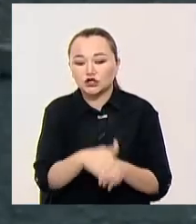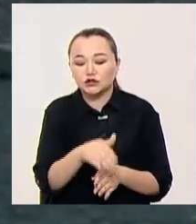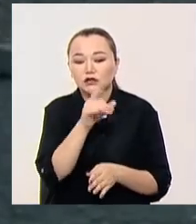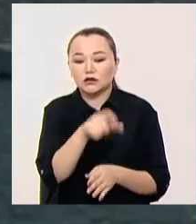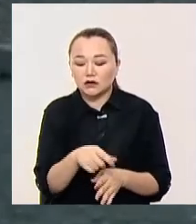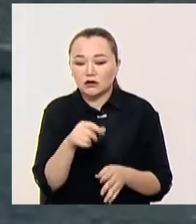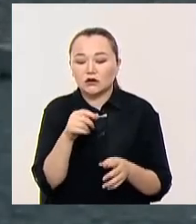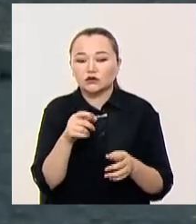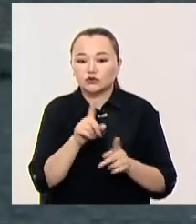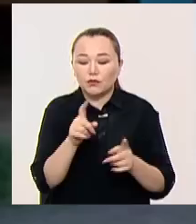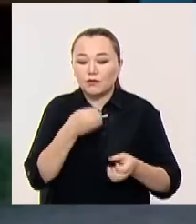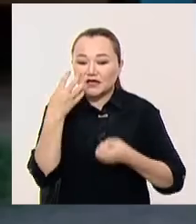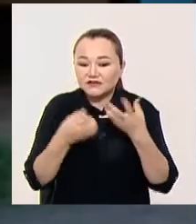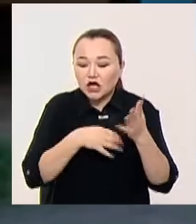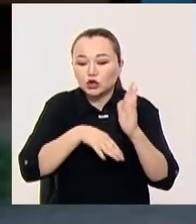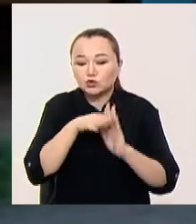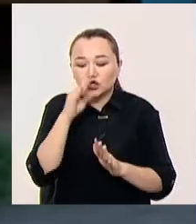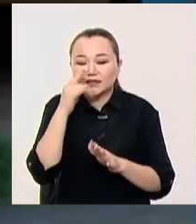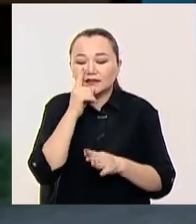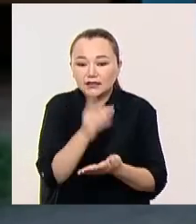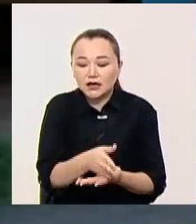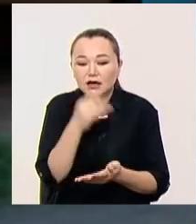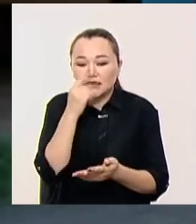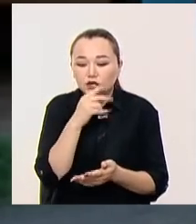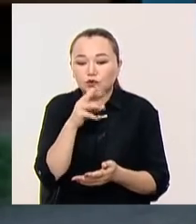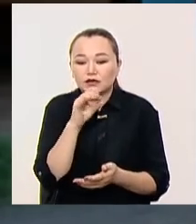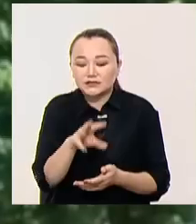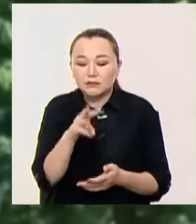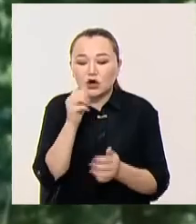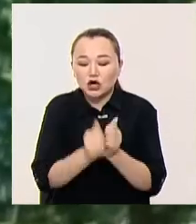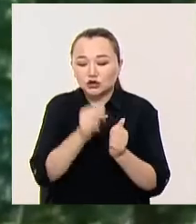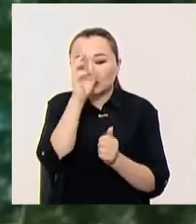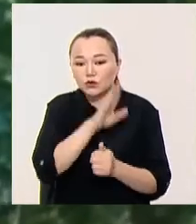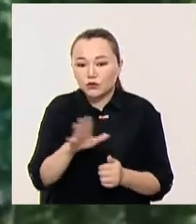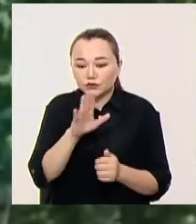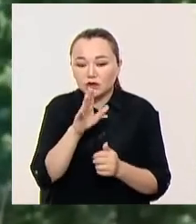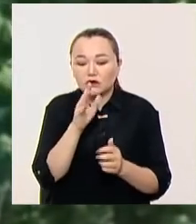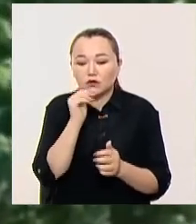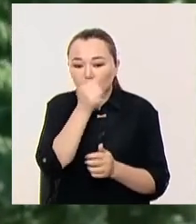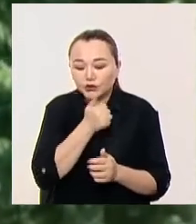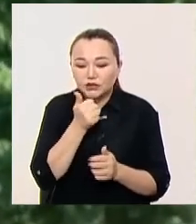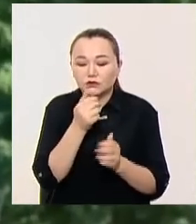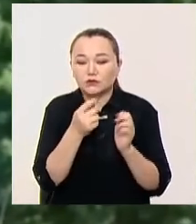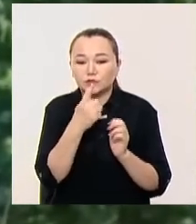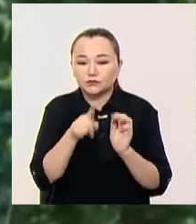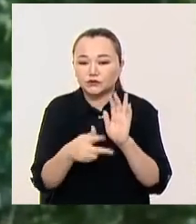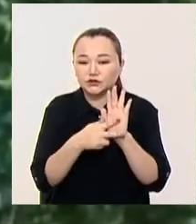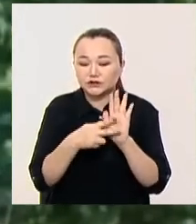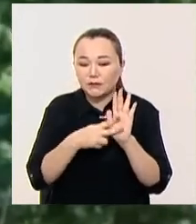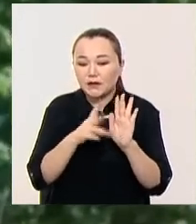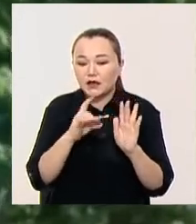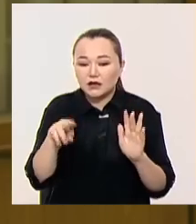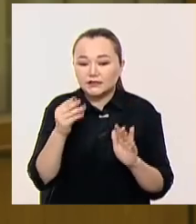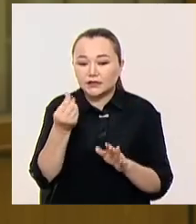көсегесі көгеруіне тікелей жауапты Қазақ туризм компаниясына үкімет жыл сайын 1,7 миллиард теңге қаржы бөледі екен.